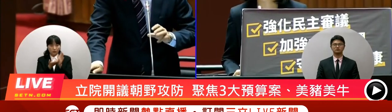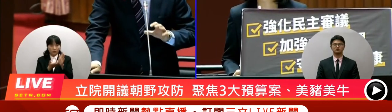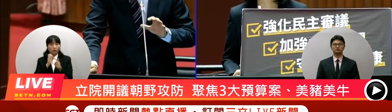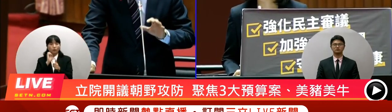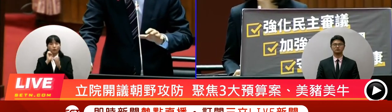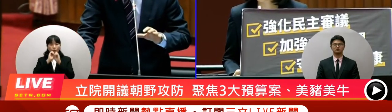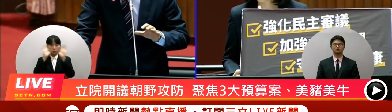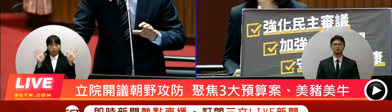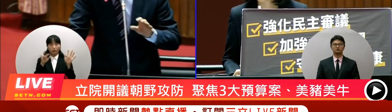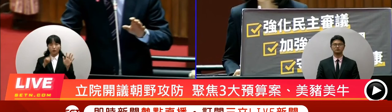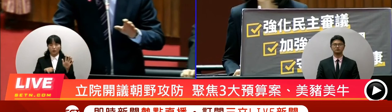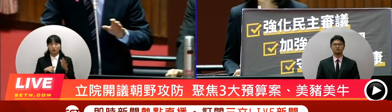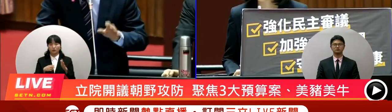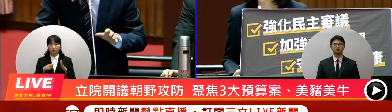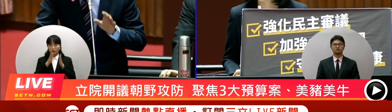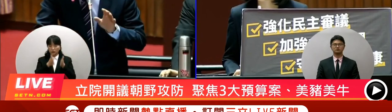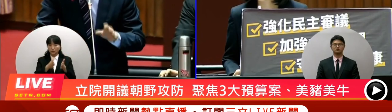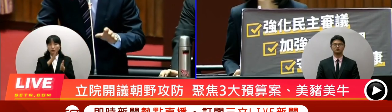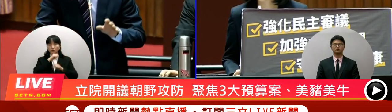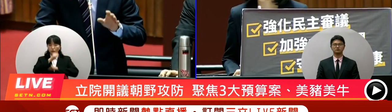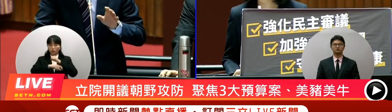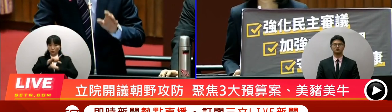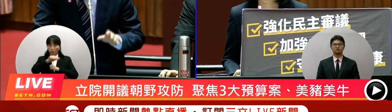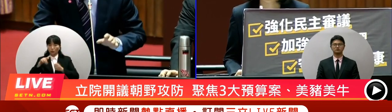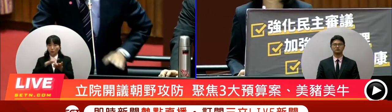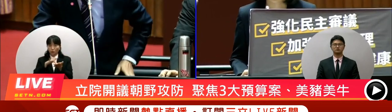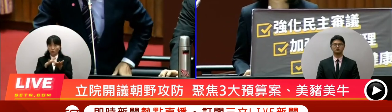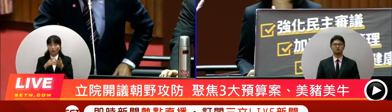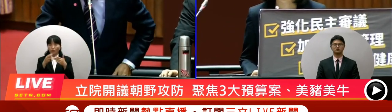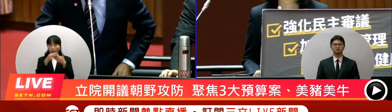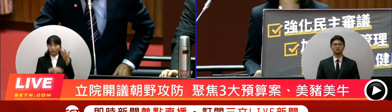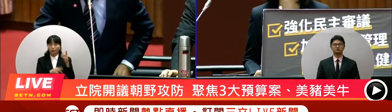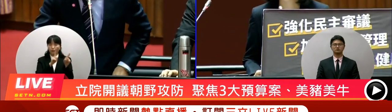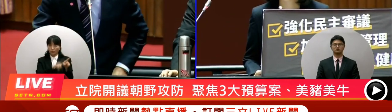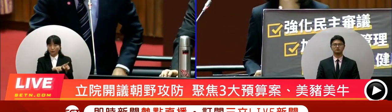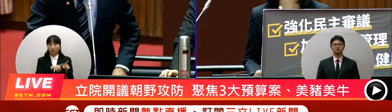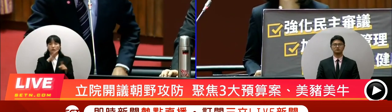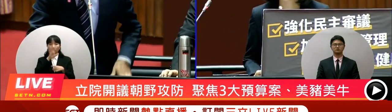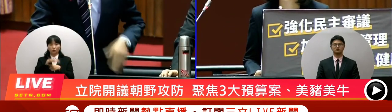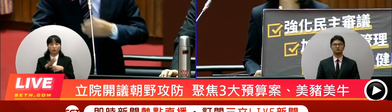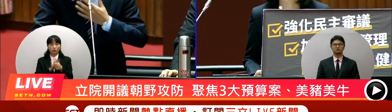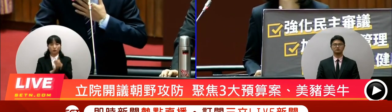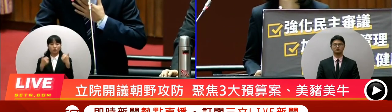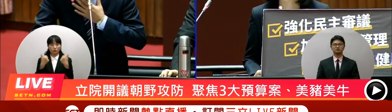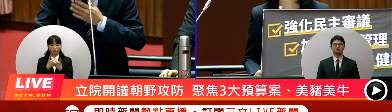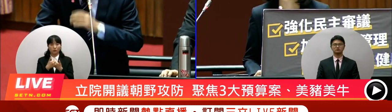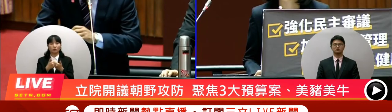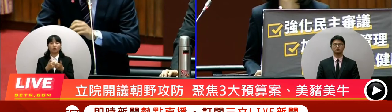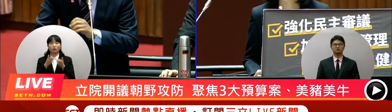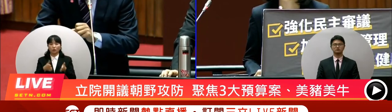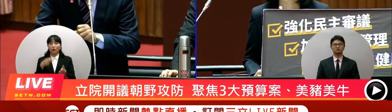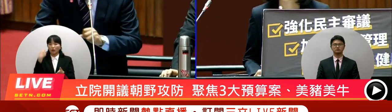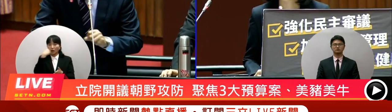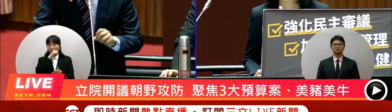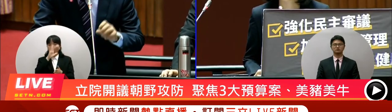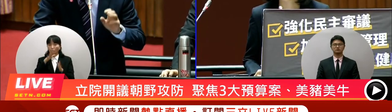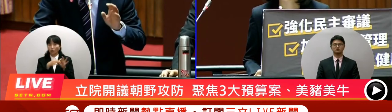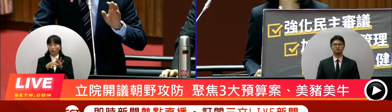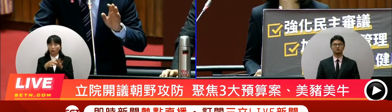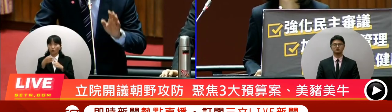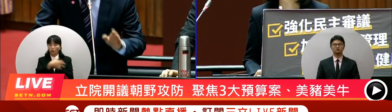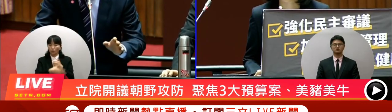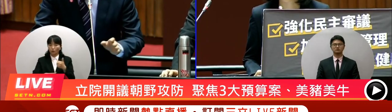上这个是一个针对动物用药的这个标准，所以依照农委会有针对我们国内的相关